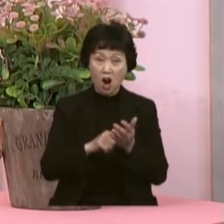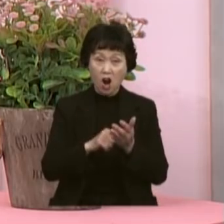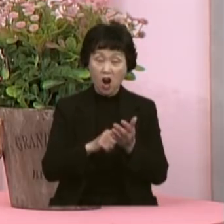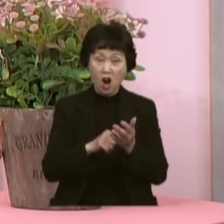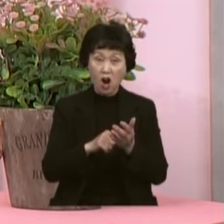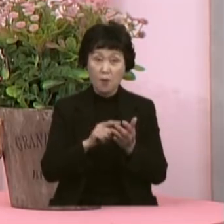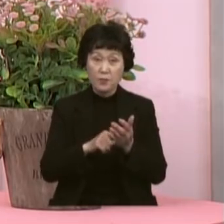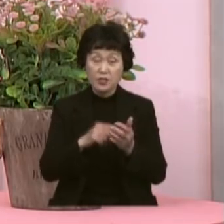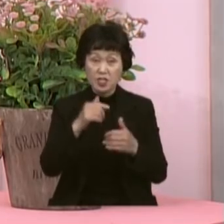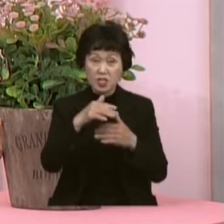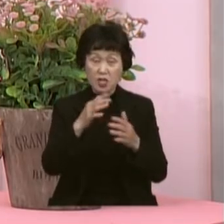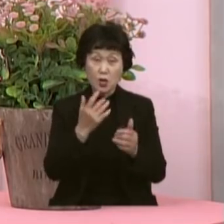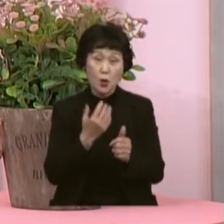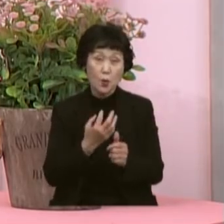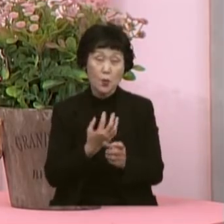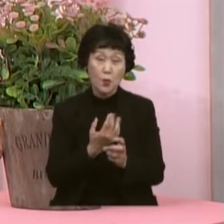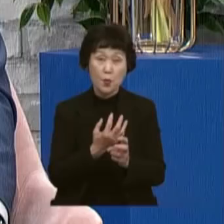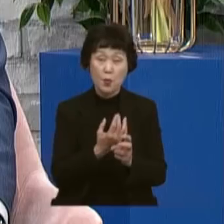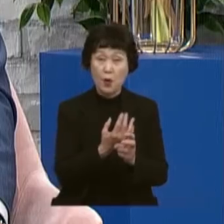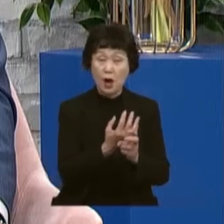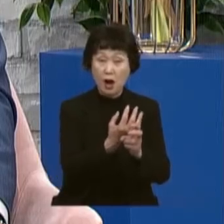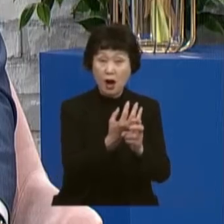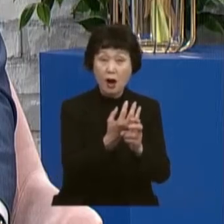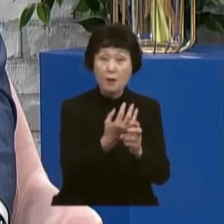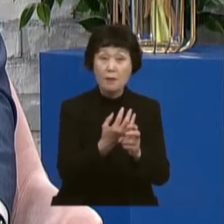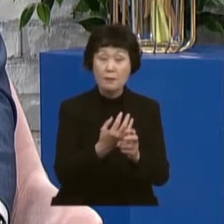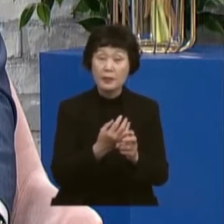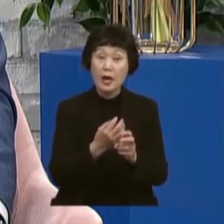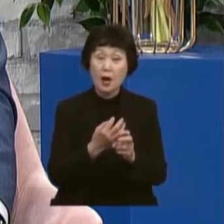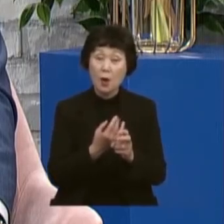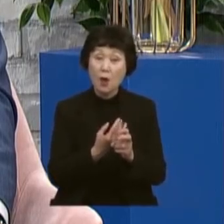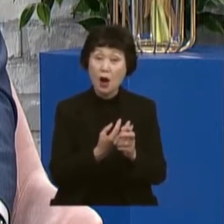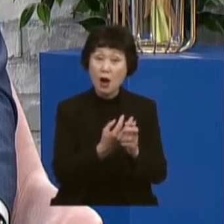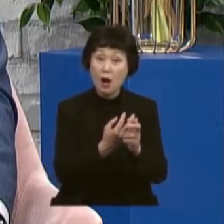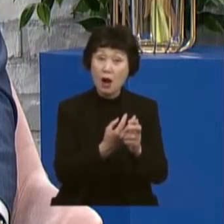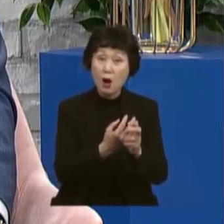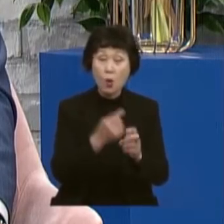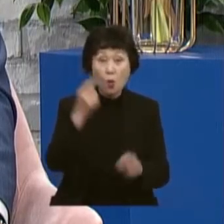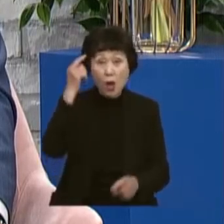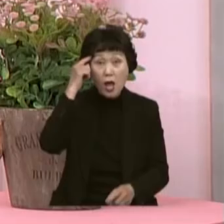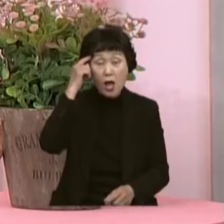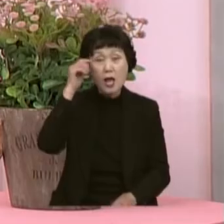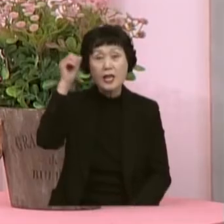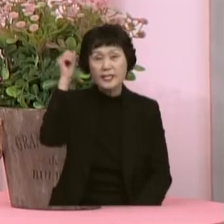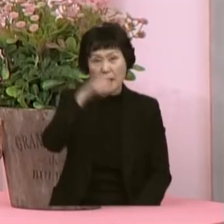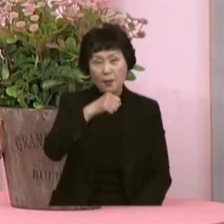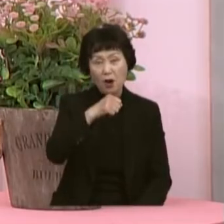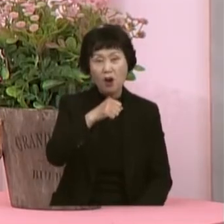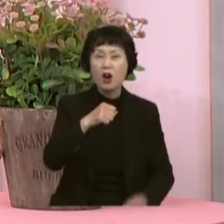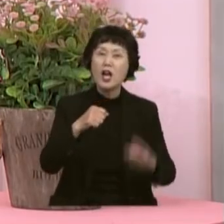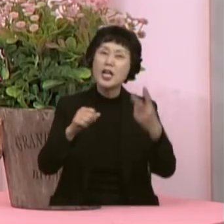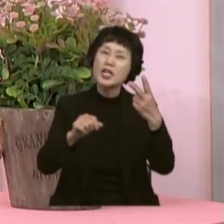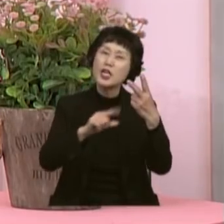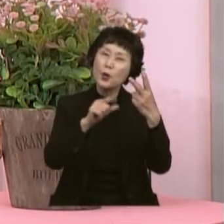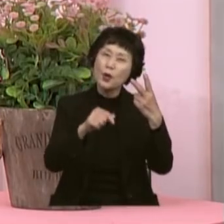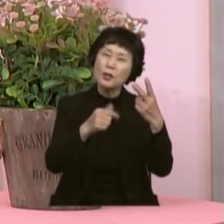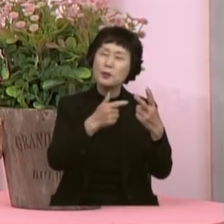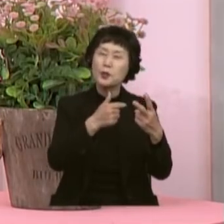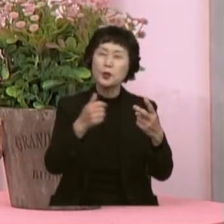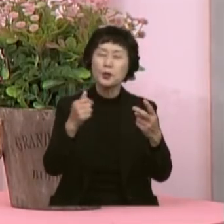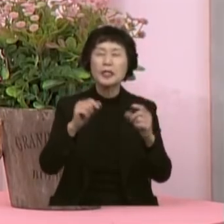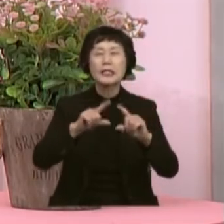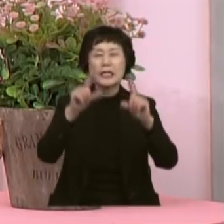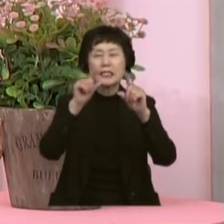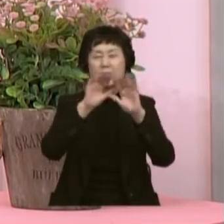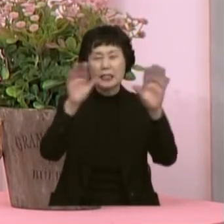응급실로 확 실려 들어간 거예요. 네. 그 뇌출혈로. 뇌출혈. 왜 뇌출혈 왜요? 갑자기. 그러니까 새벽에 2월이 너무 추운데 제가 딱